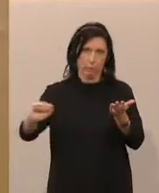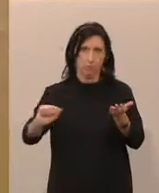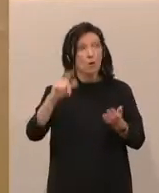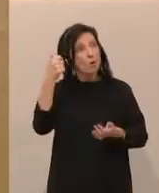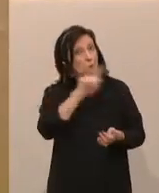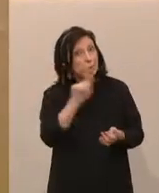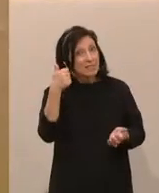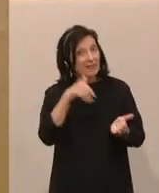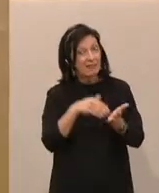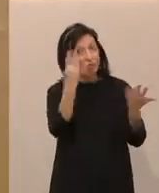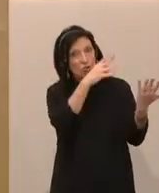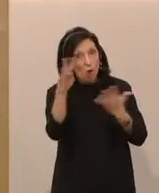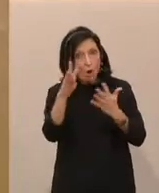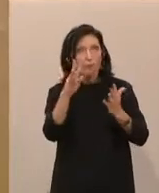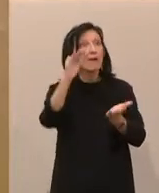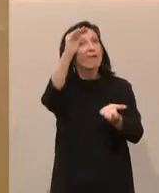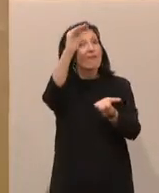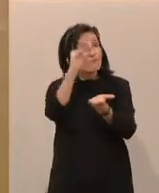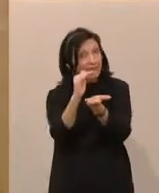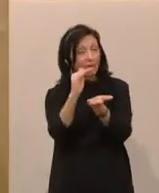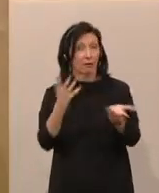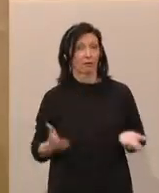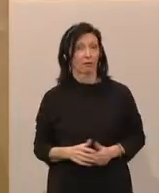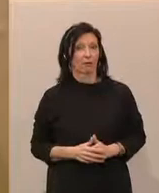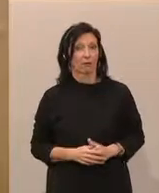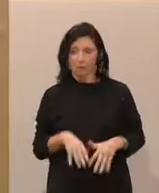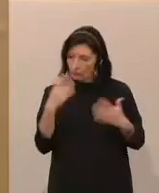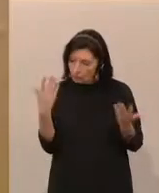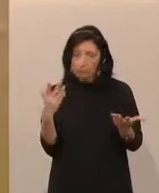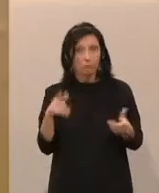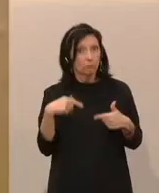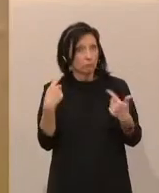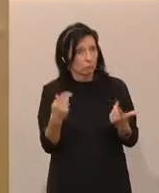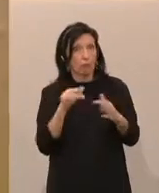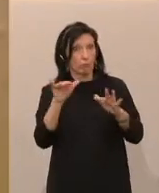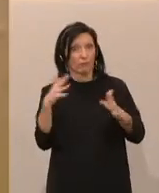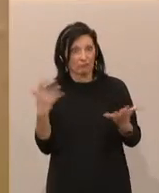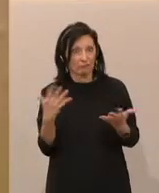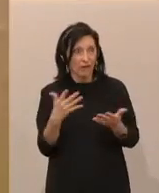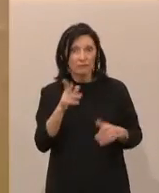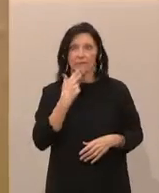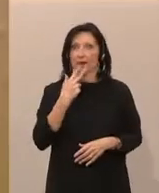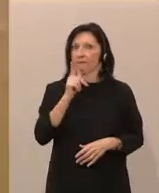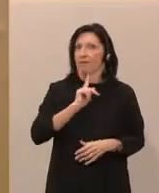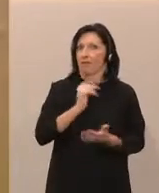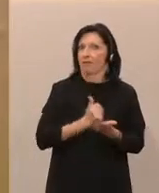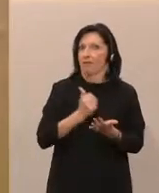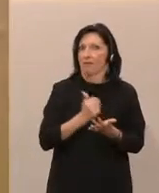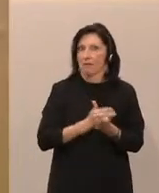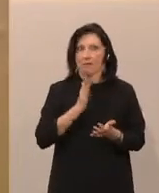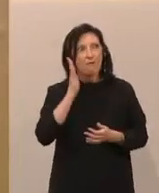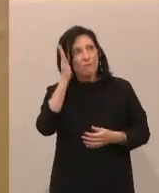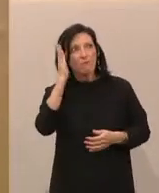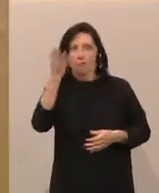es eine reduktion gibt das bis das sorgt dafür dass die kleinen einkommen schichten mehr bekommen die